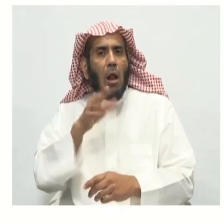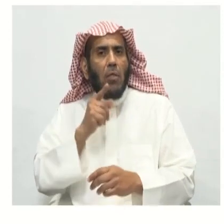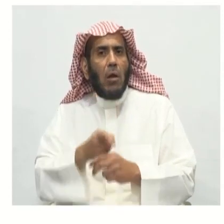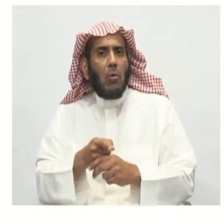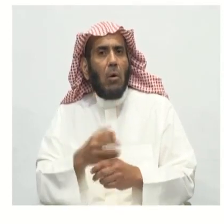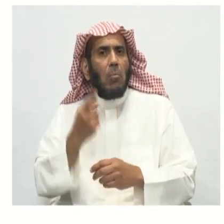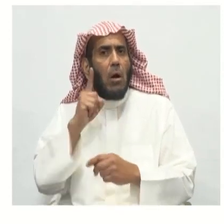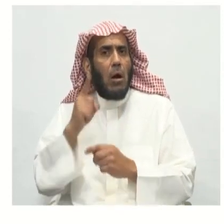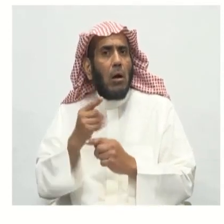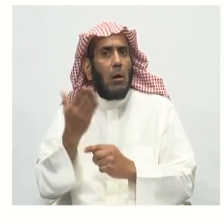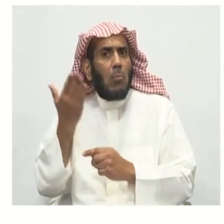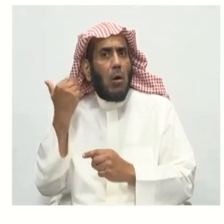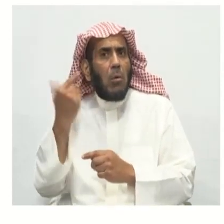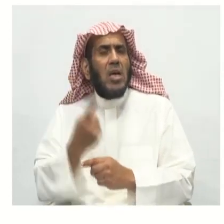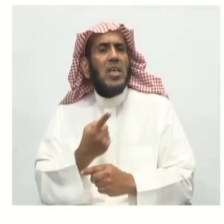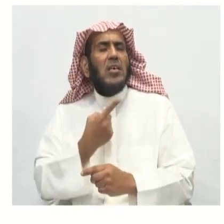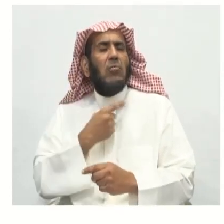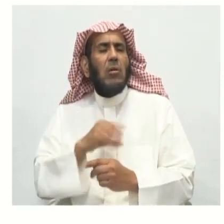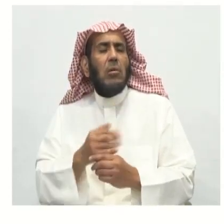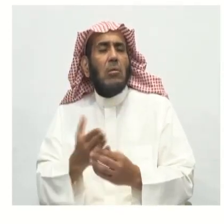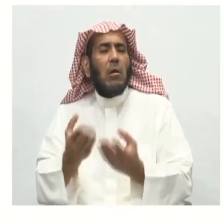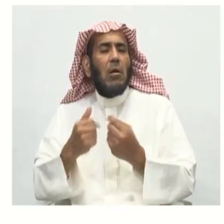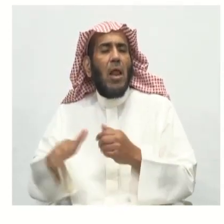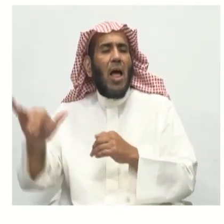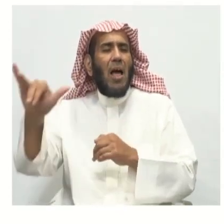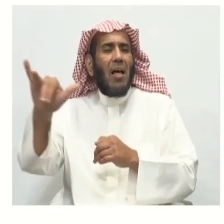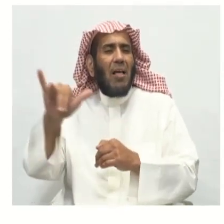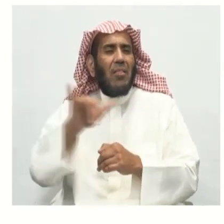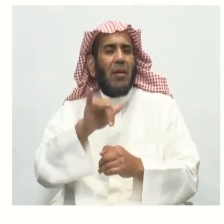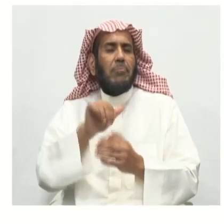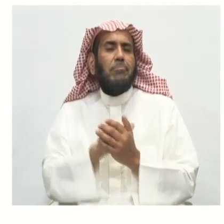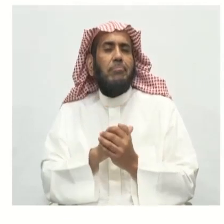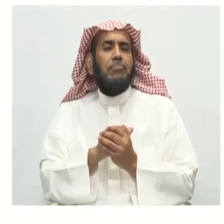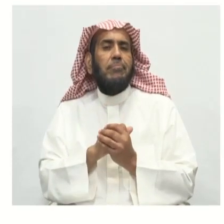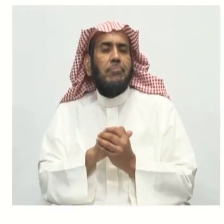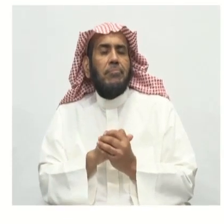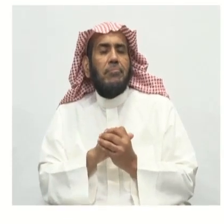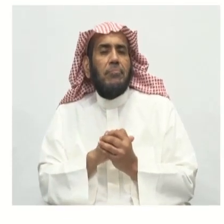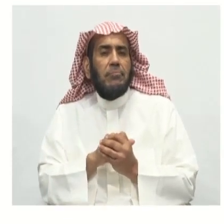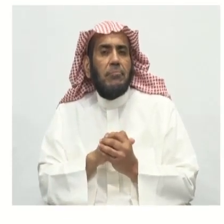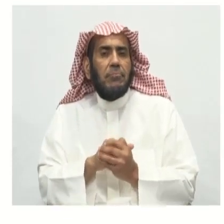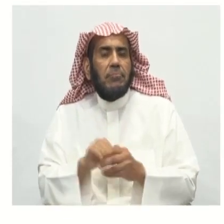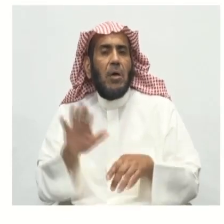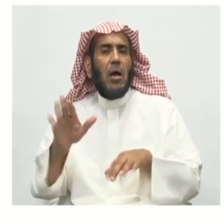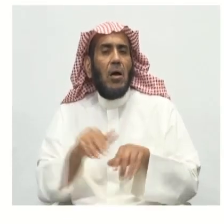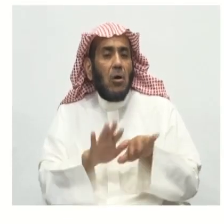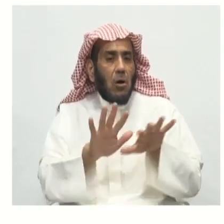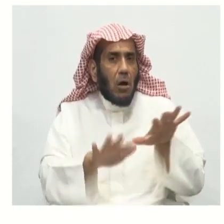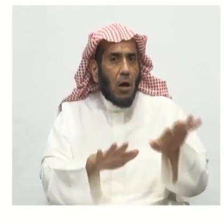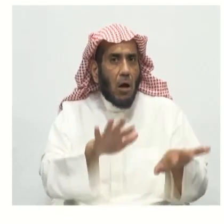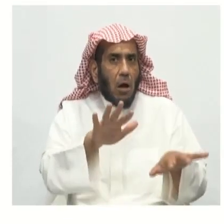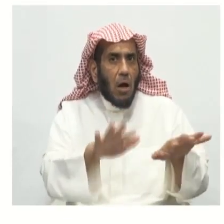ما كنا نبغ فارتد على اثارهما